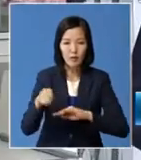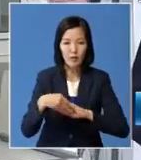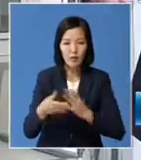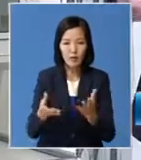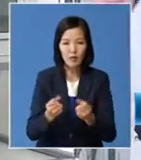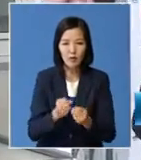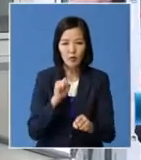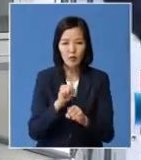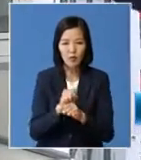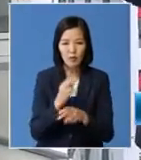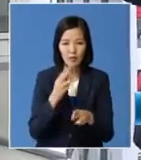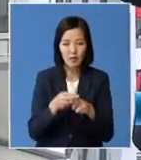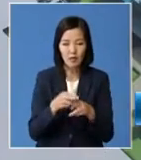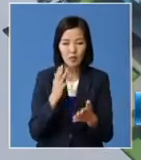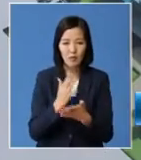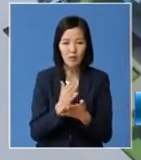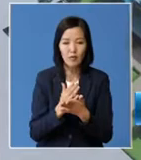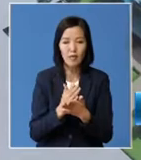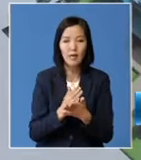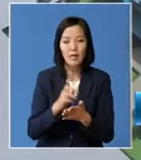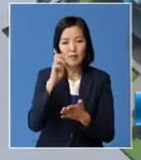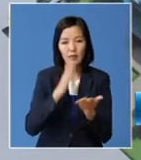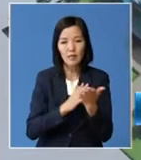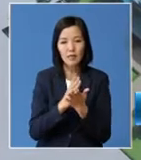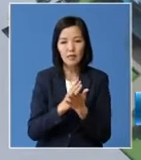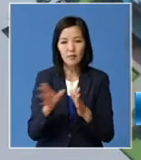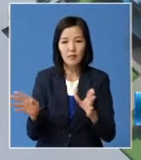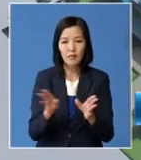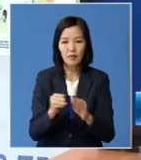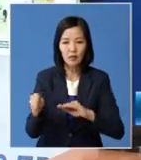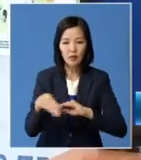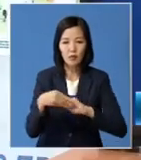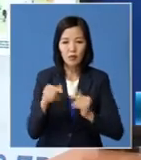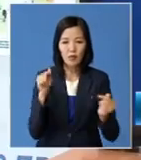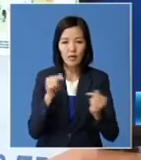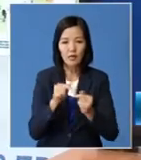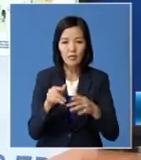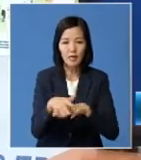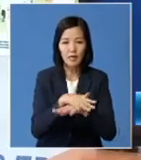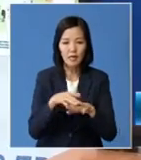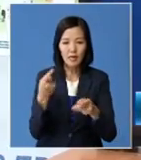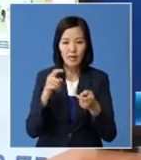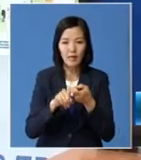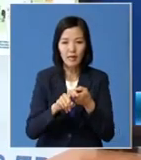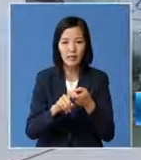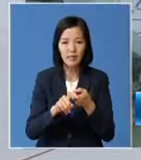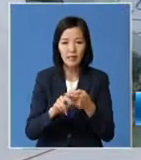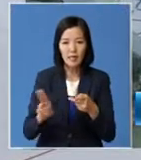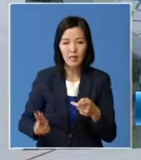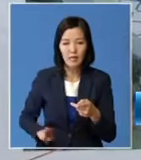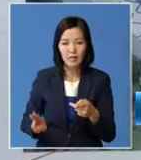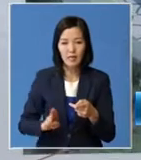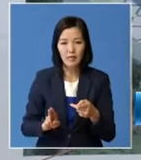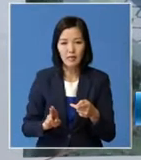кәдімгідей тосқауыл болған. Мемлекеттік қызмет істері және сыбайлас жемқорлыққа қарсы іс-қимыл агенттігі жұртшылықпен байланыс департаменті директоры де орталық